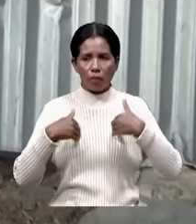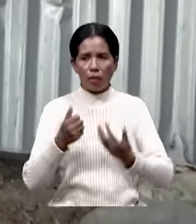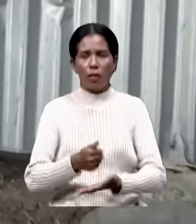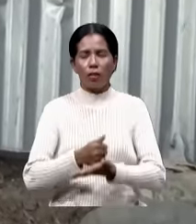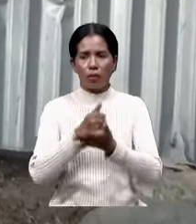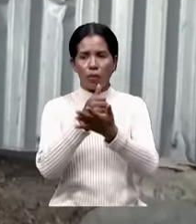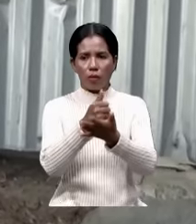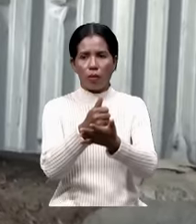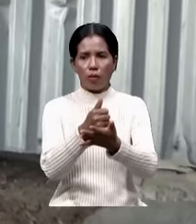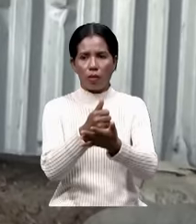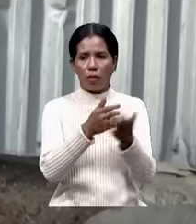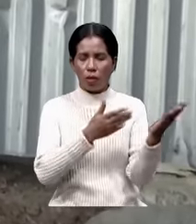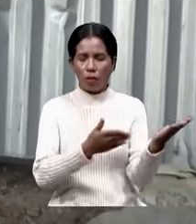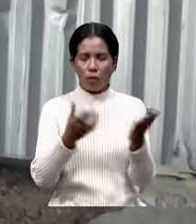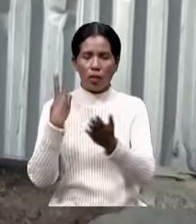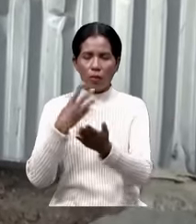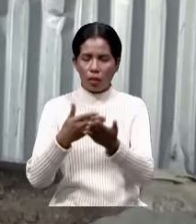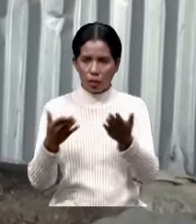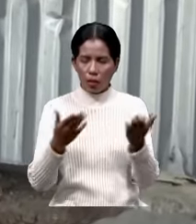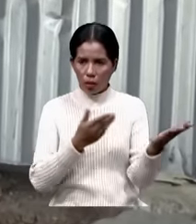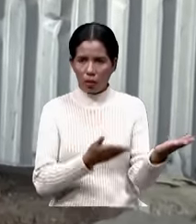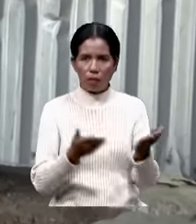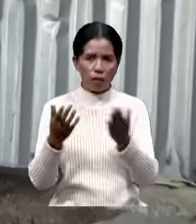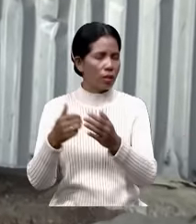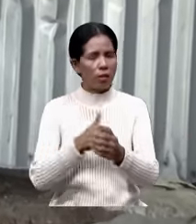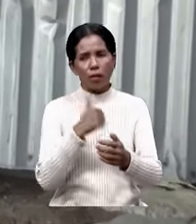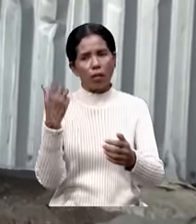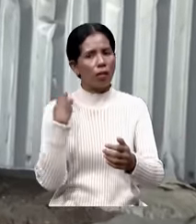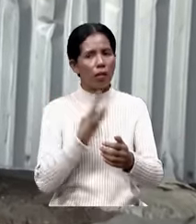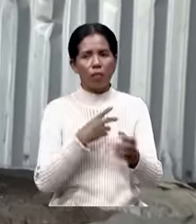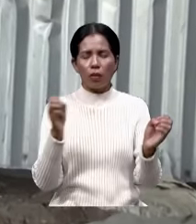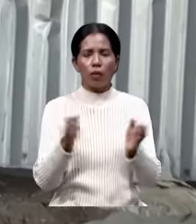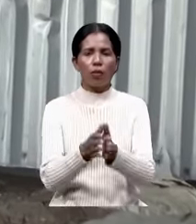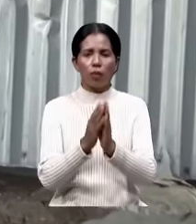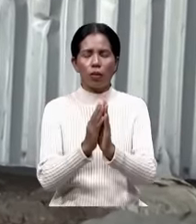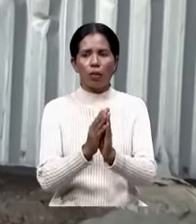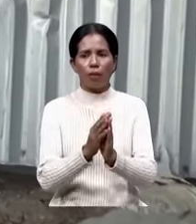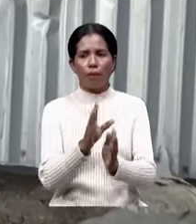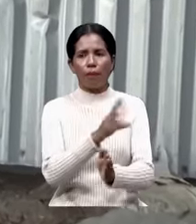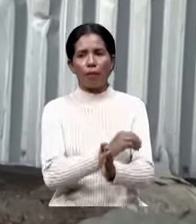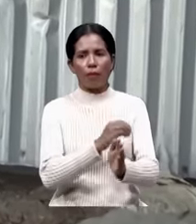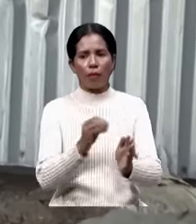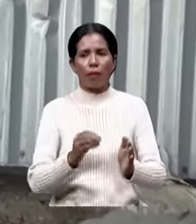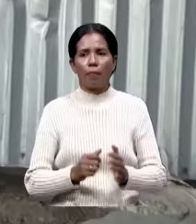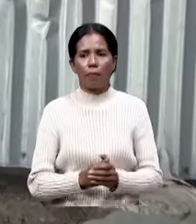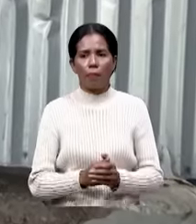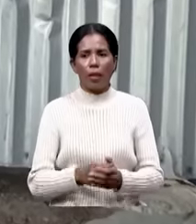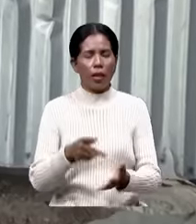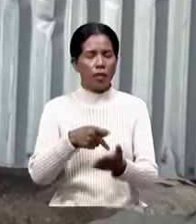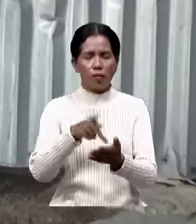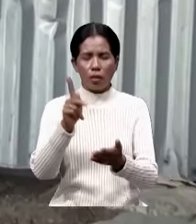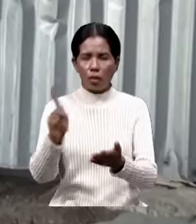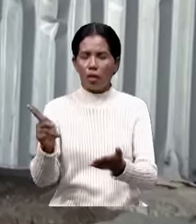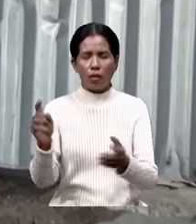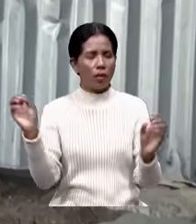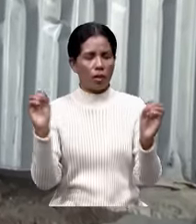a mi Duri amin sasana sa ida nede pasi luk laya ame at husu uy an sam ganti rugi ka sa